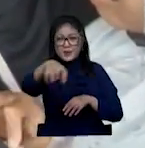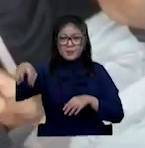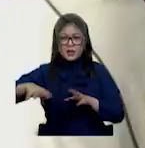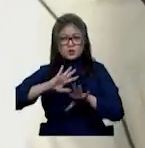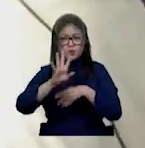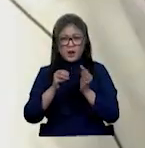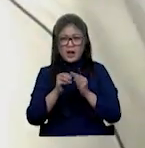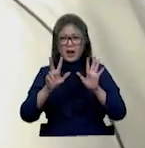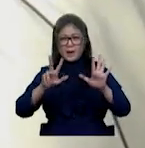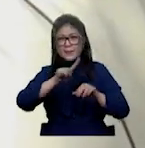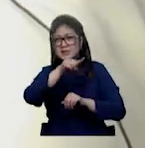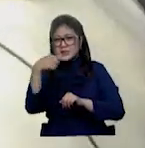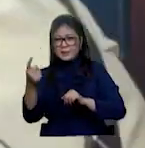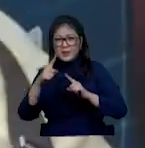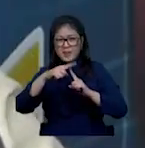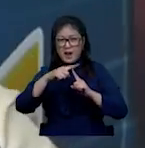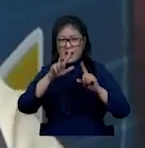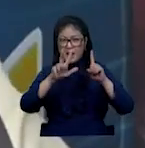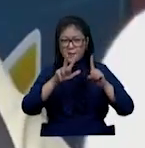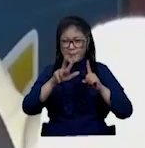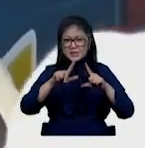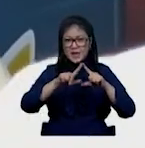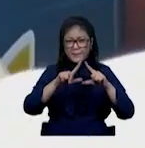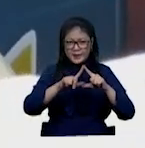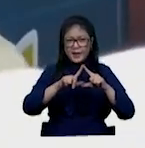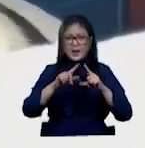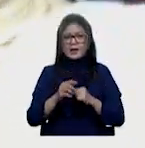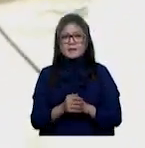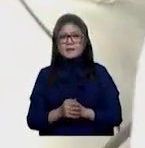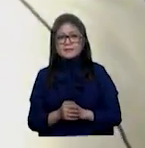Dari Jakarta, Medan, dan Denpasar, tim kontributor melaporkan.